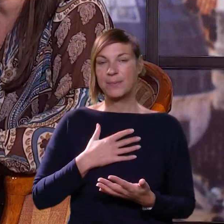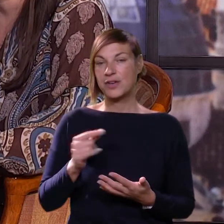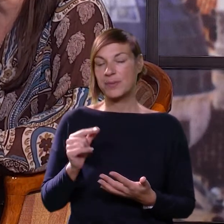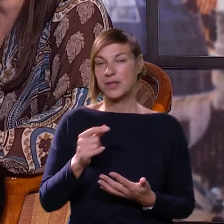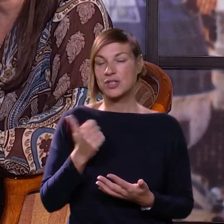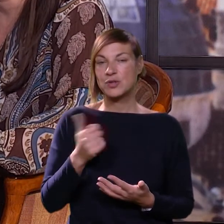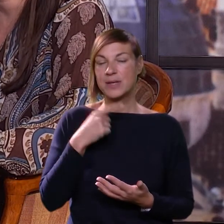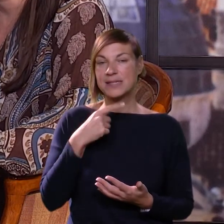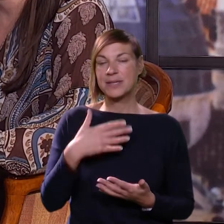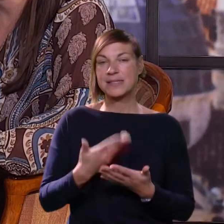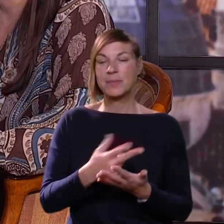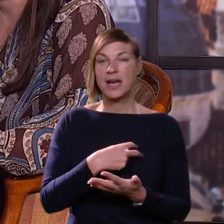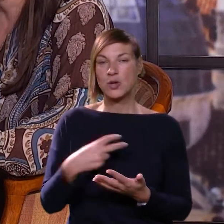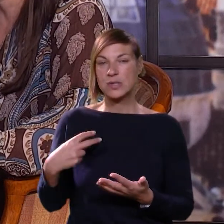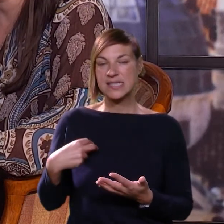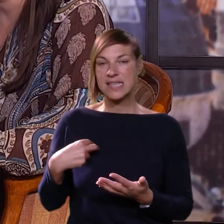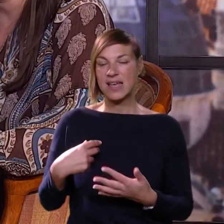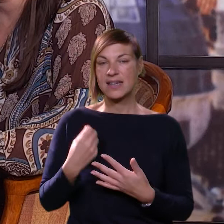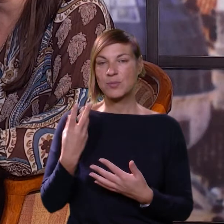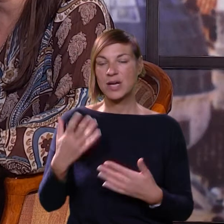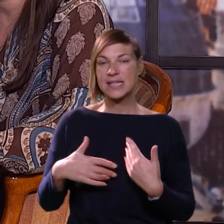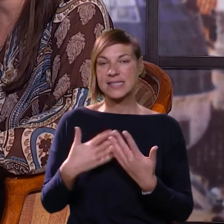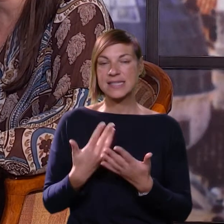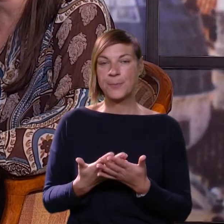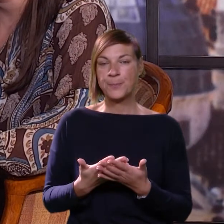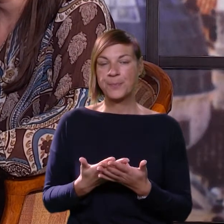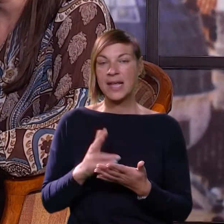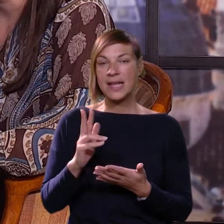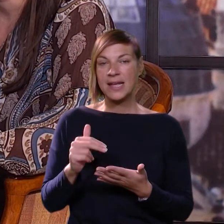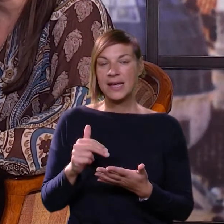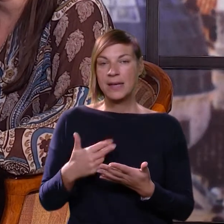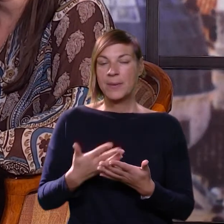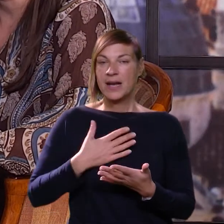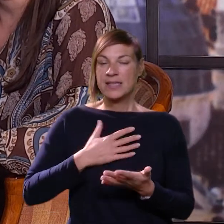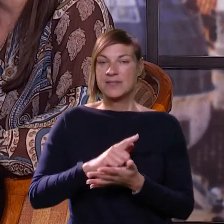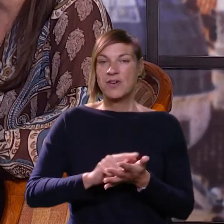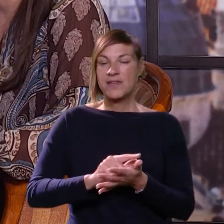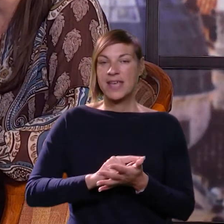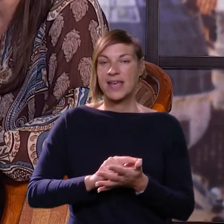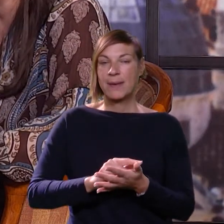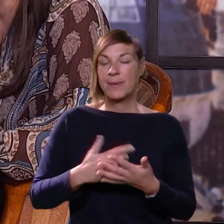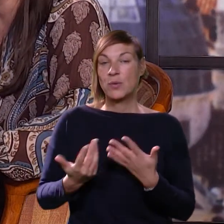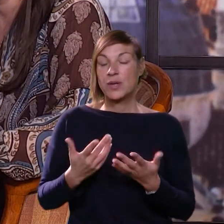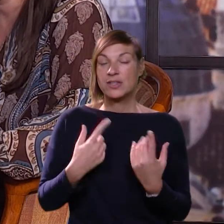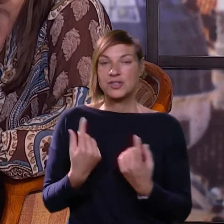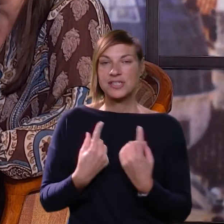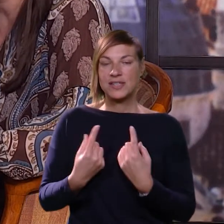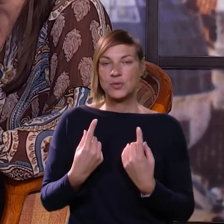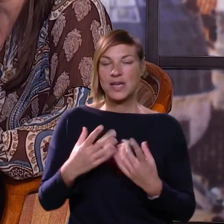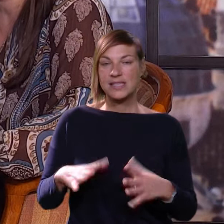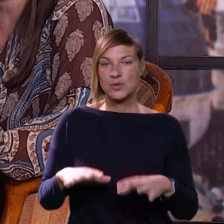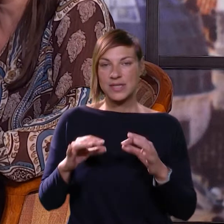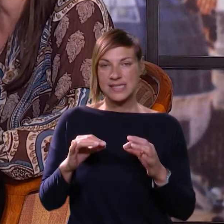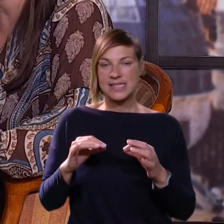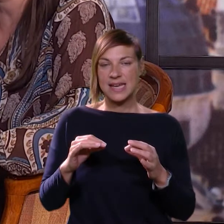i ovaj dio mi je super kad si rekla da si bila u Zagrebu i kad si zapravo imala to neko svo vrijeme za sebe unatoč situaciju